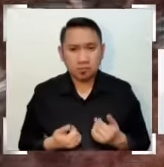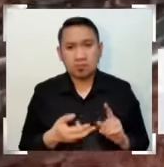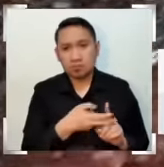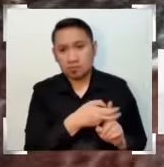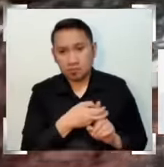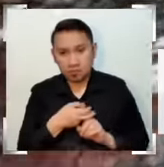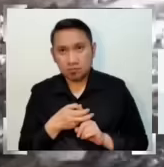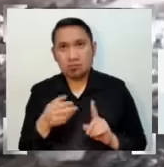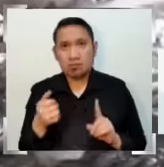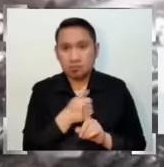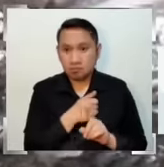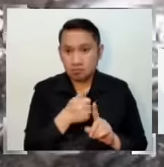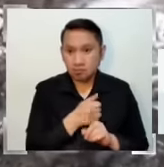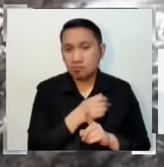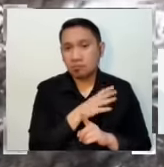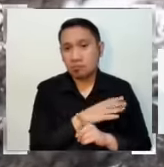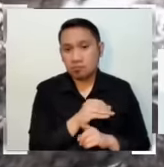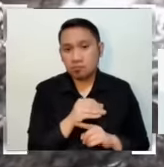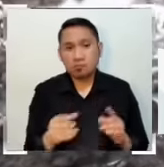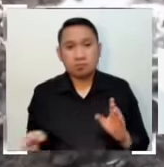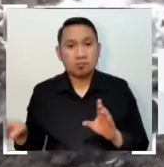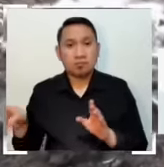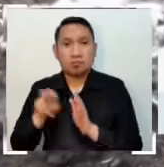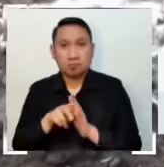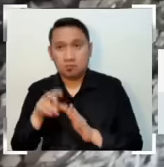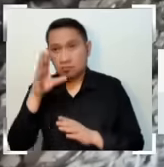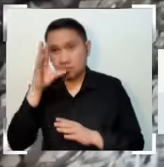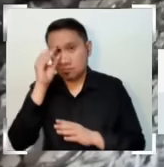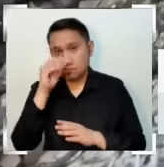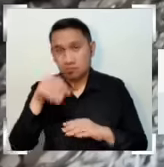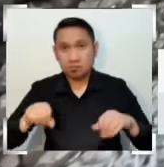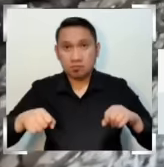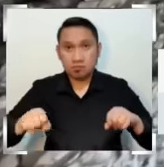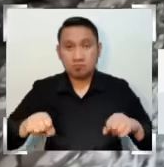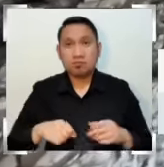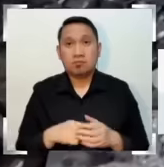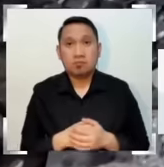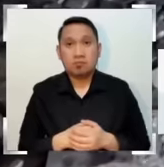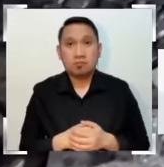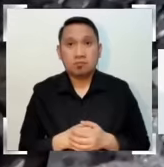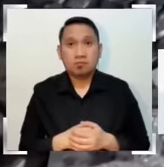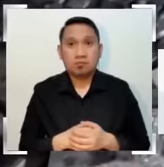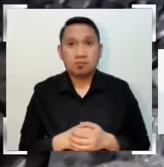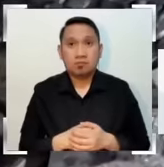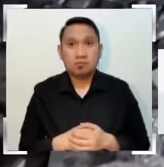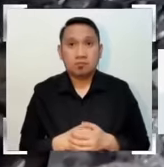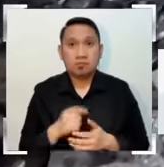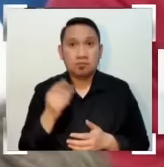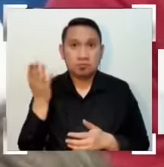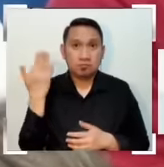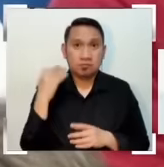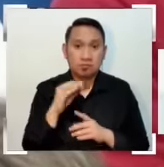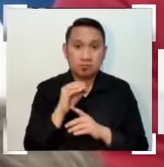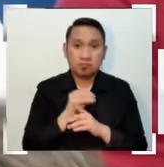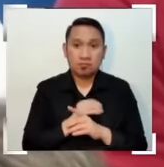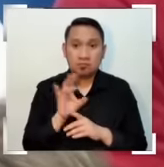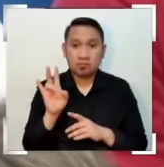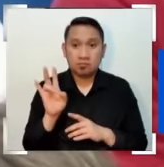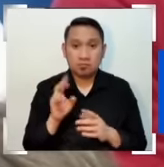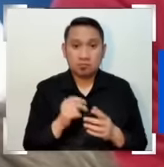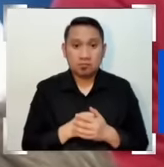sinaktan at isinakay ng mga armadong lalaki sa motorsiklo sa kibbutz Nir Oz noong October 7. While she